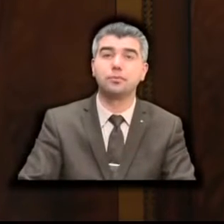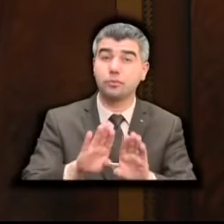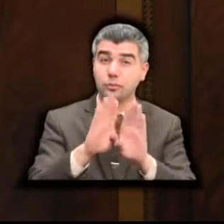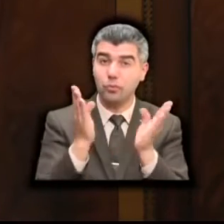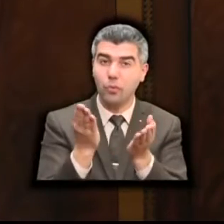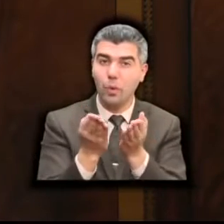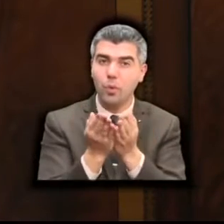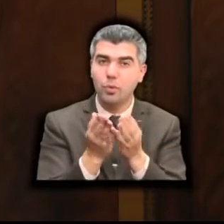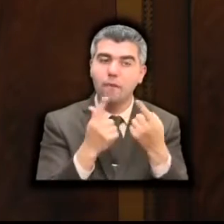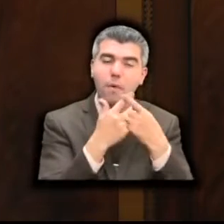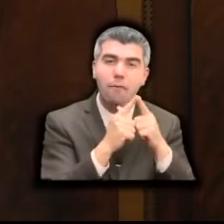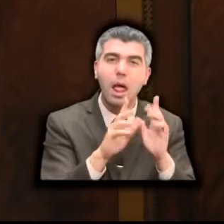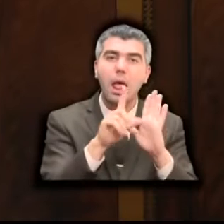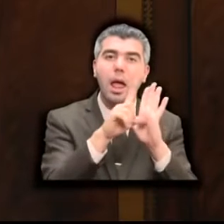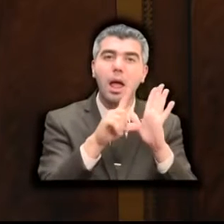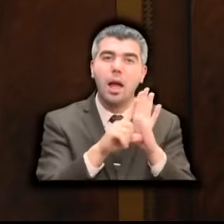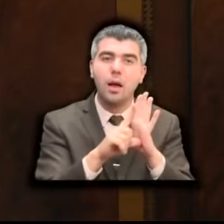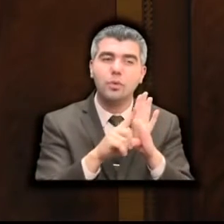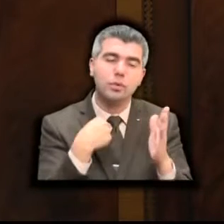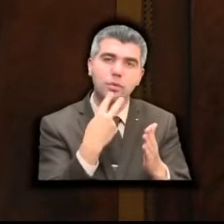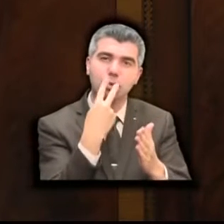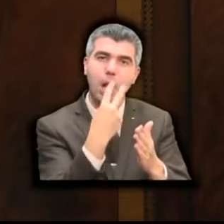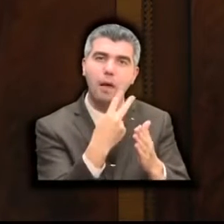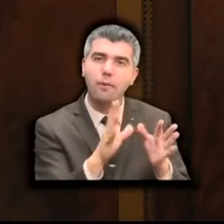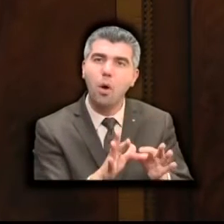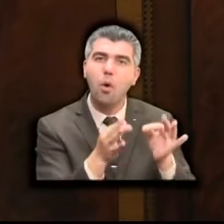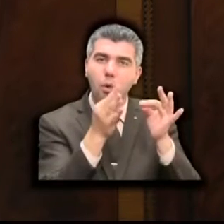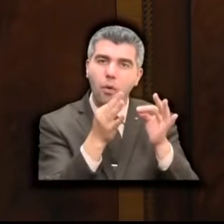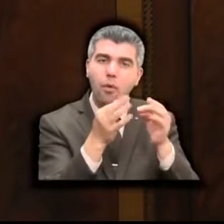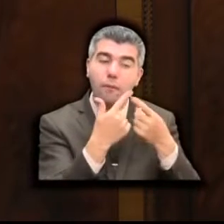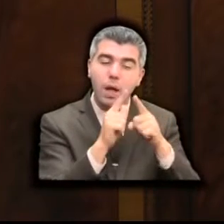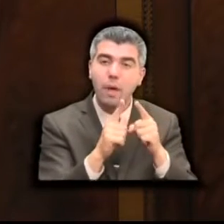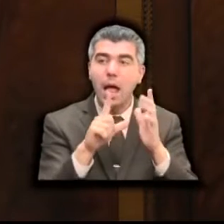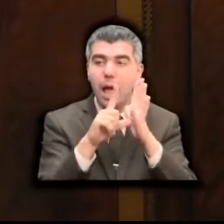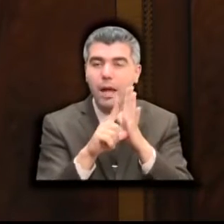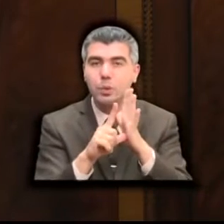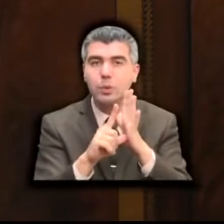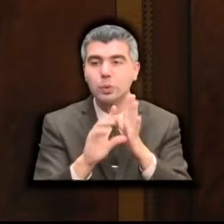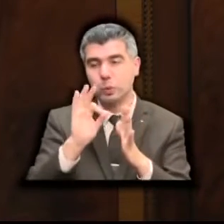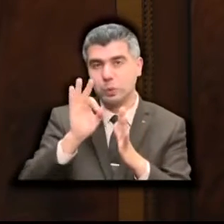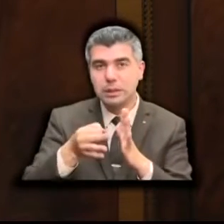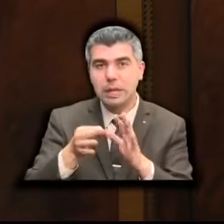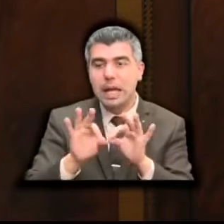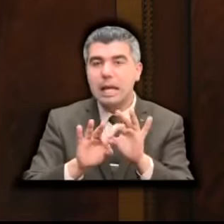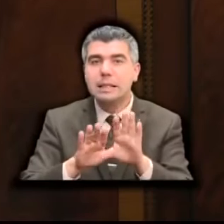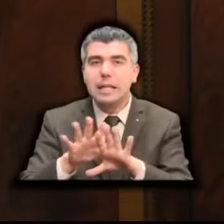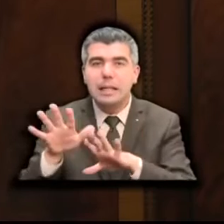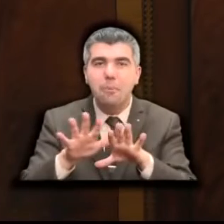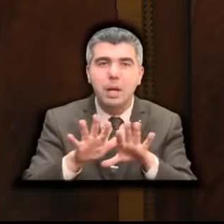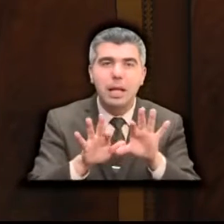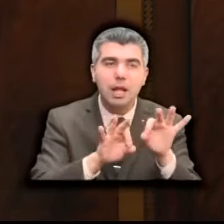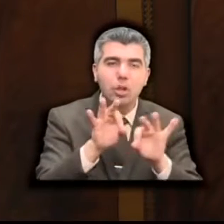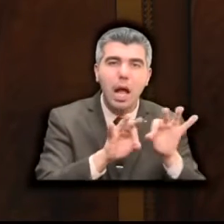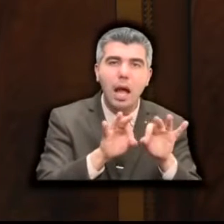الزخم من القوانين التشريعية، فإننا كنلاحظ أن كاين واحد الهوى بين التشريعات القانونية وبين تدابير الإجراءات المتخذة، مما